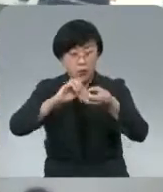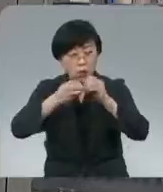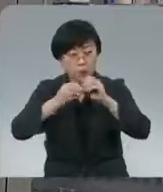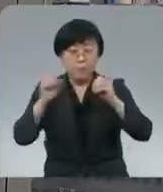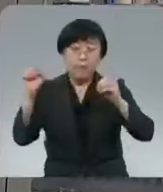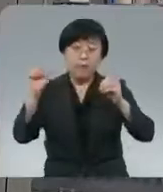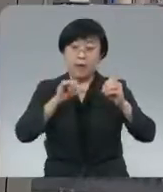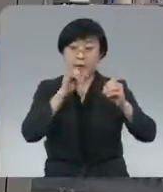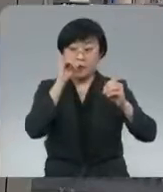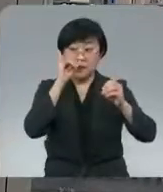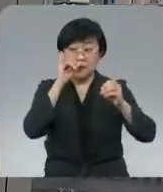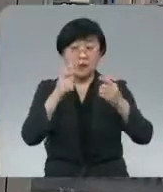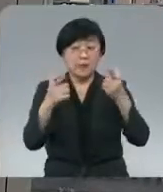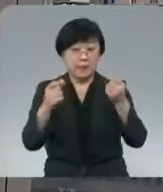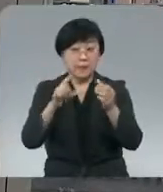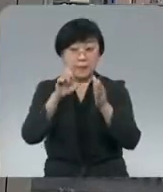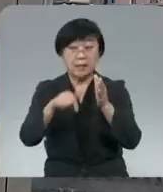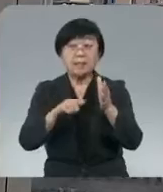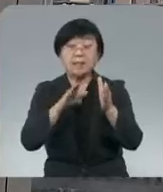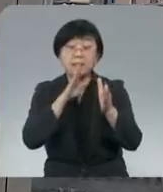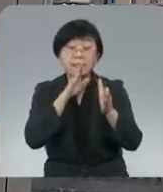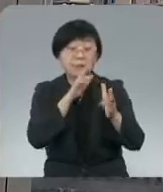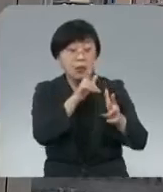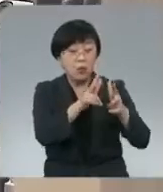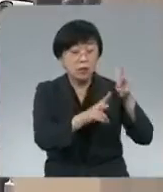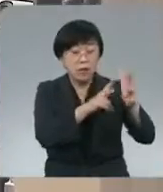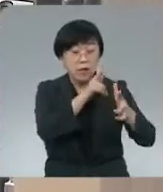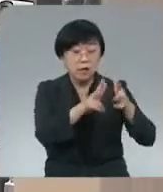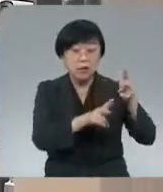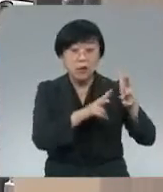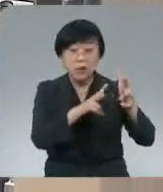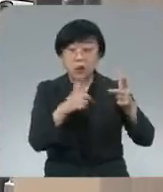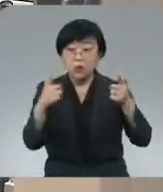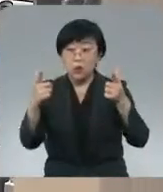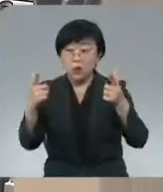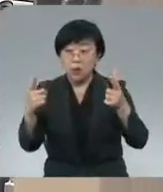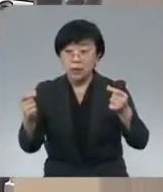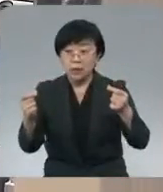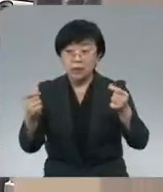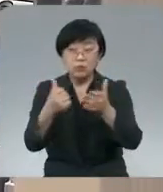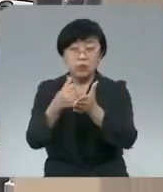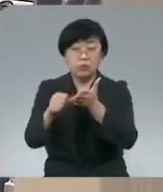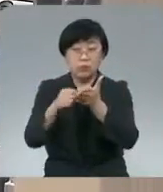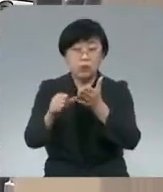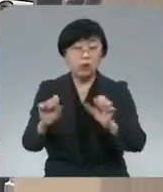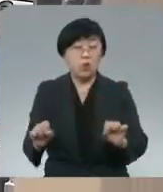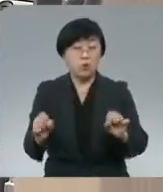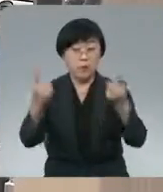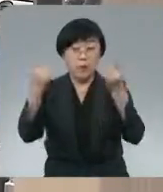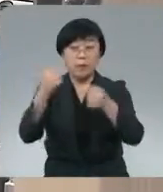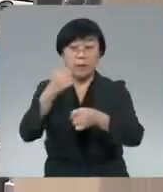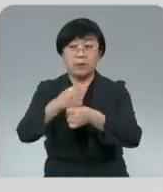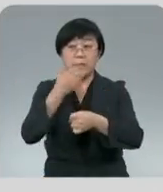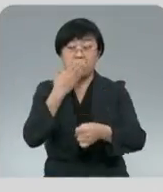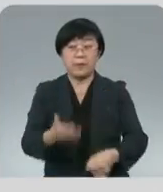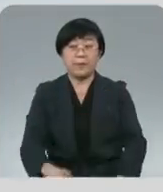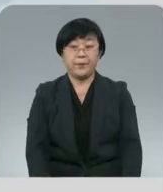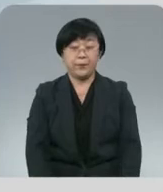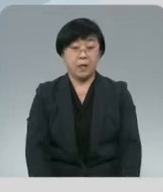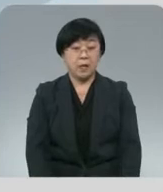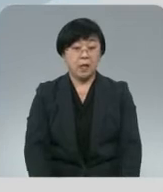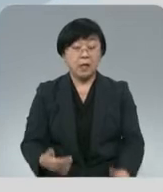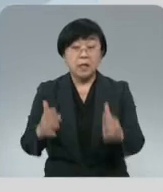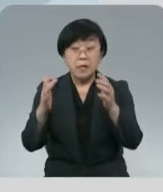kembar digital yang tidak hanya dapat mencegah kecelakaan serupa tetapi juga meningkatkan efisiensi proses industri kini menarik banyak